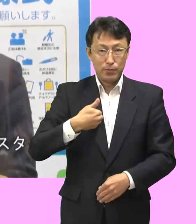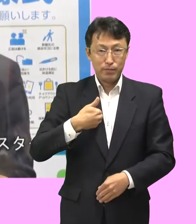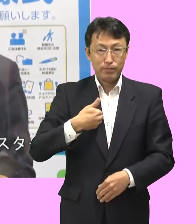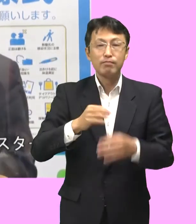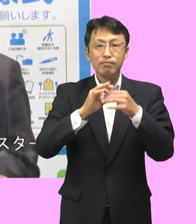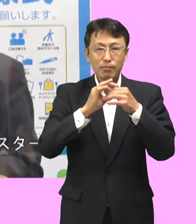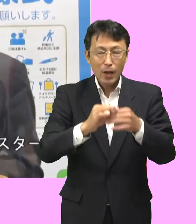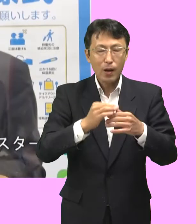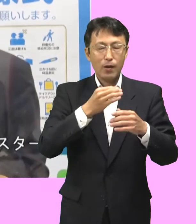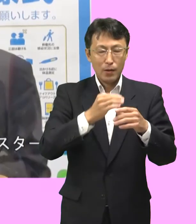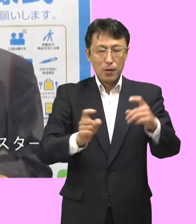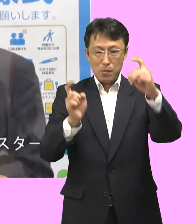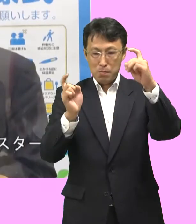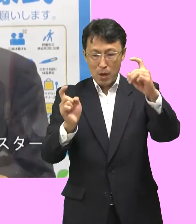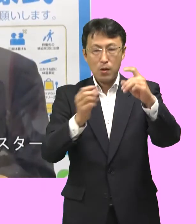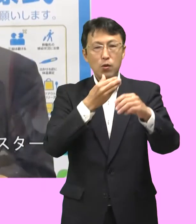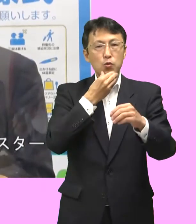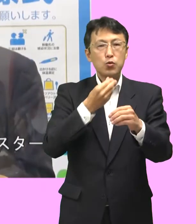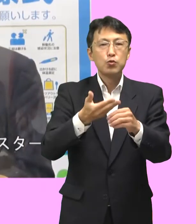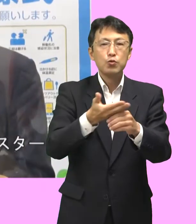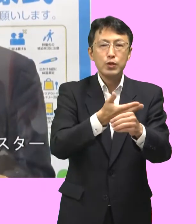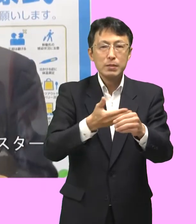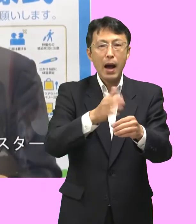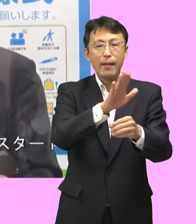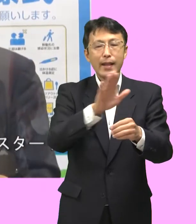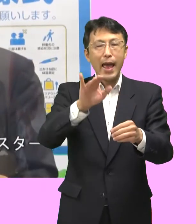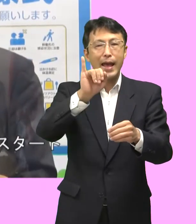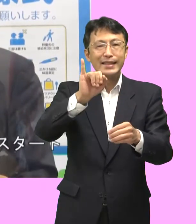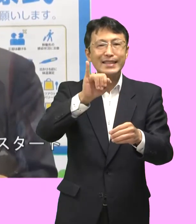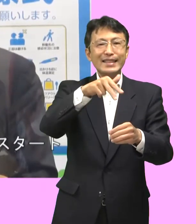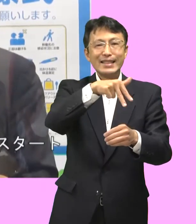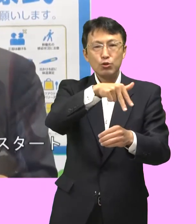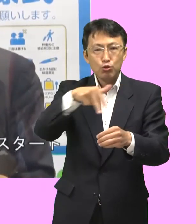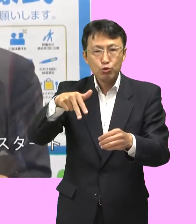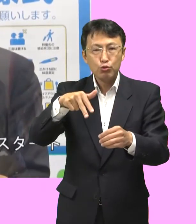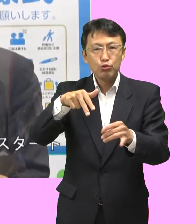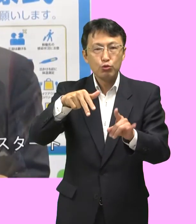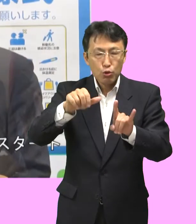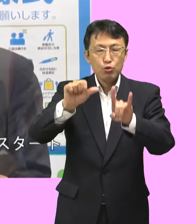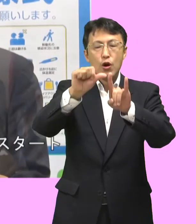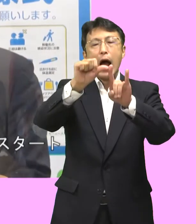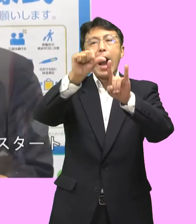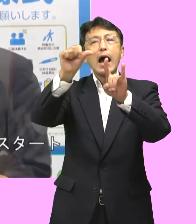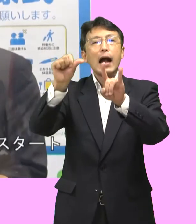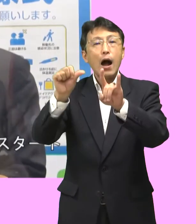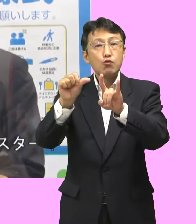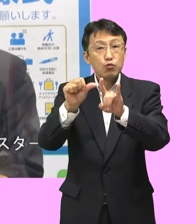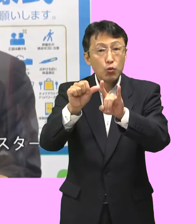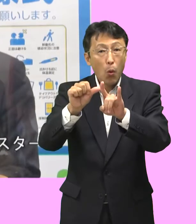イズというインスタグラムのですね、アカウントをスタートさせます。で、